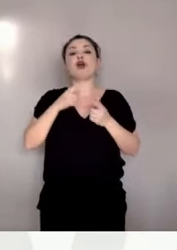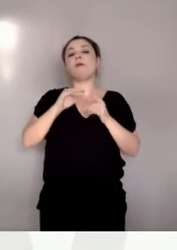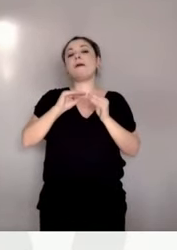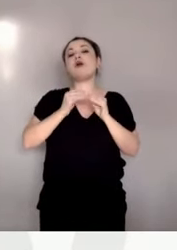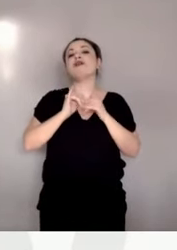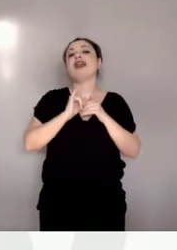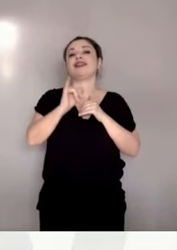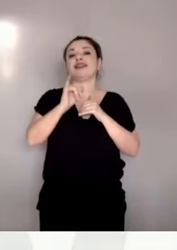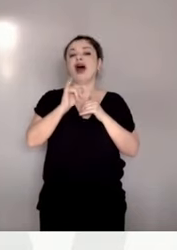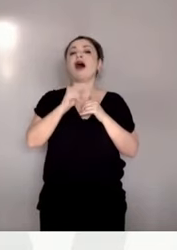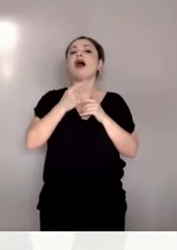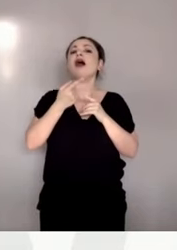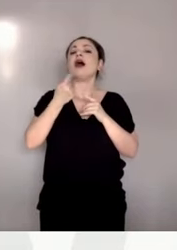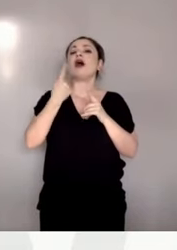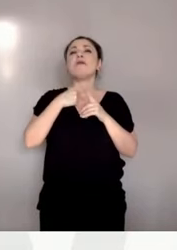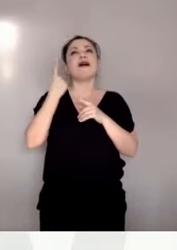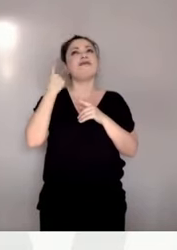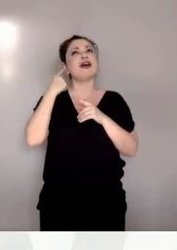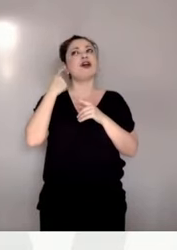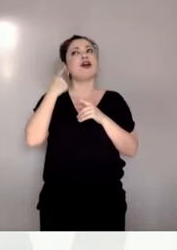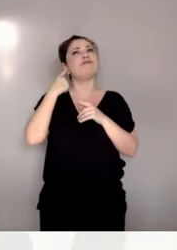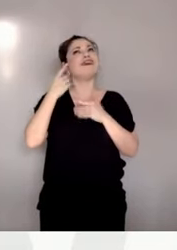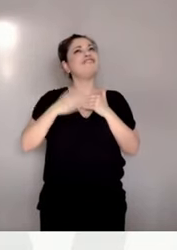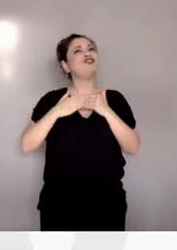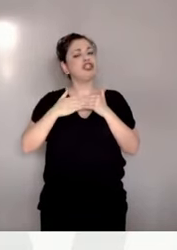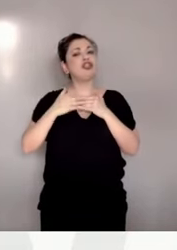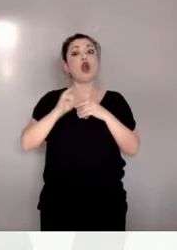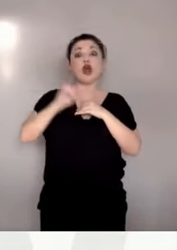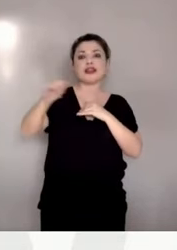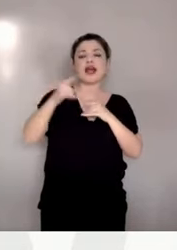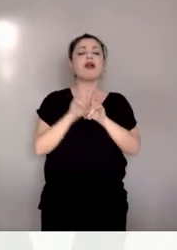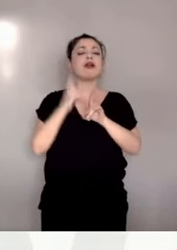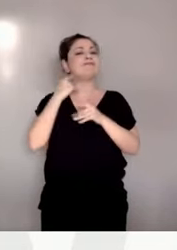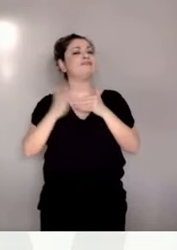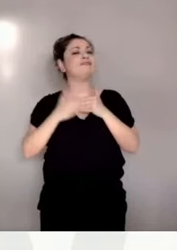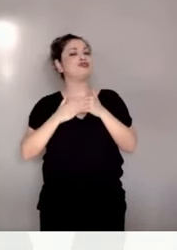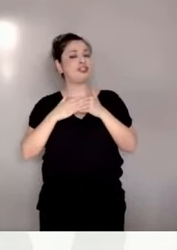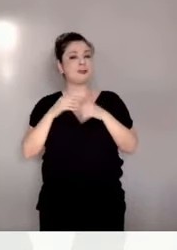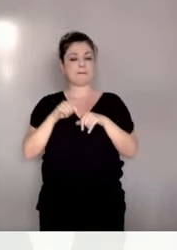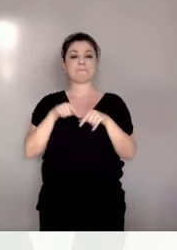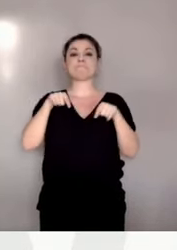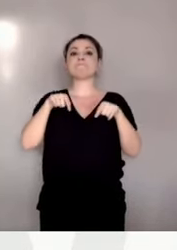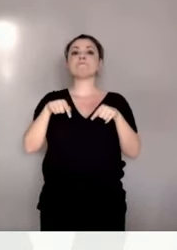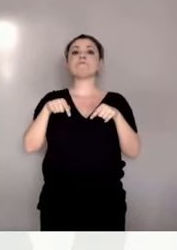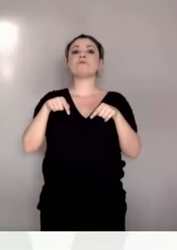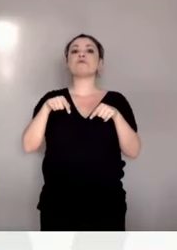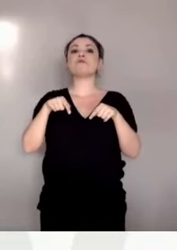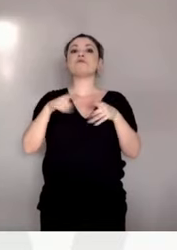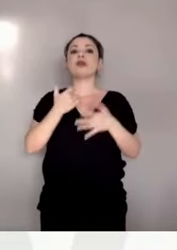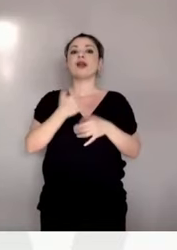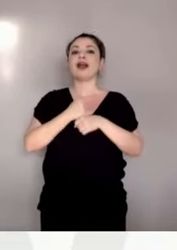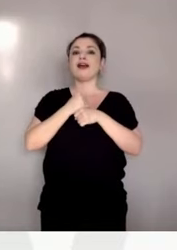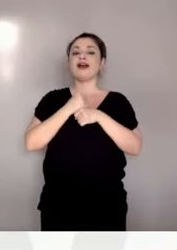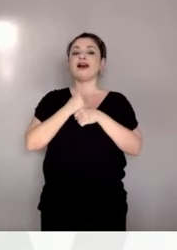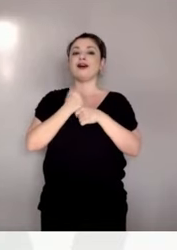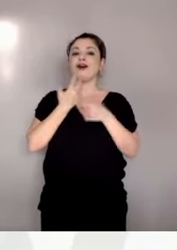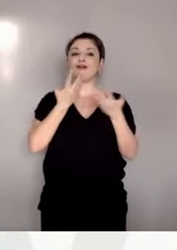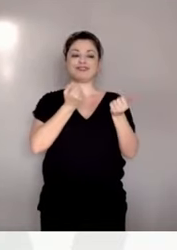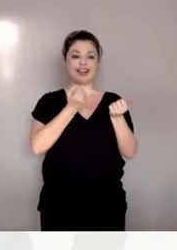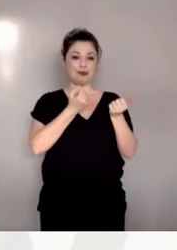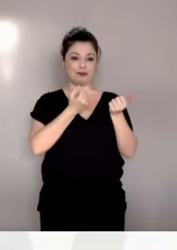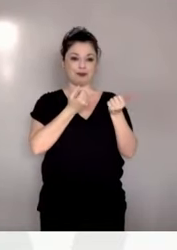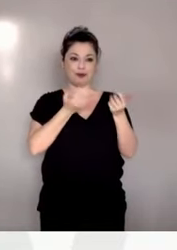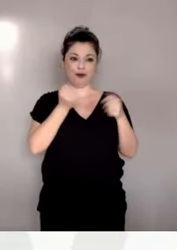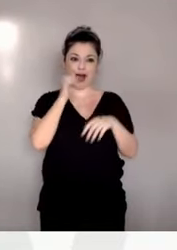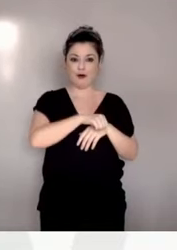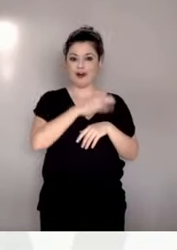fa sentire vicini anche se lontani. E quindi io mi fermo e lascio la parola salutandolo ancora,